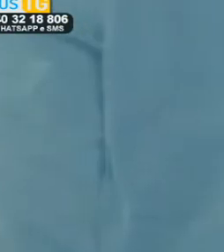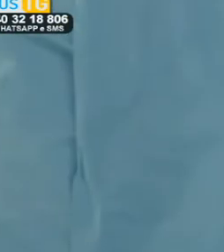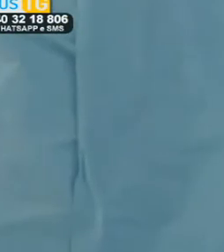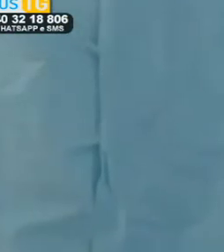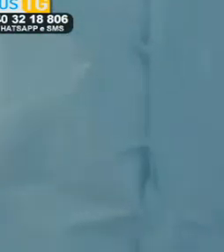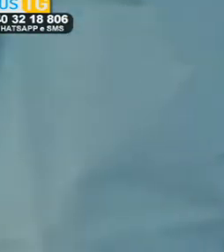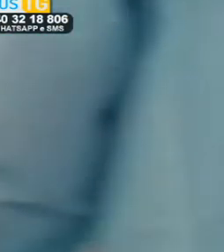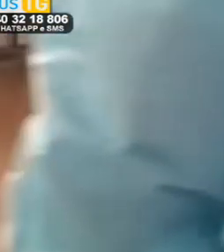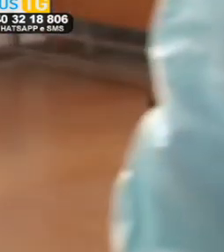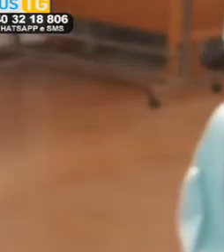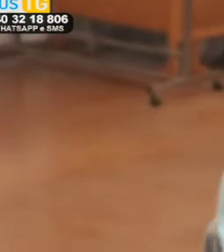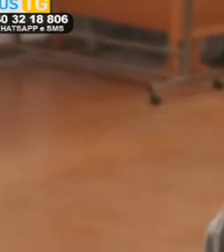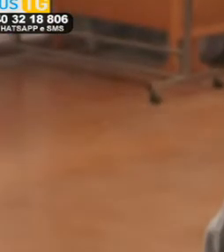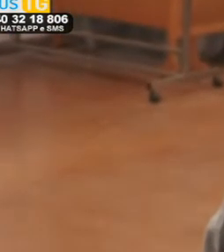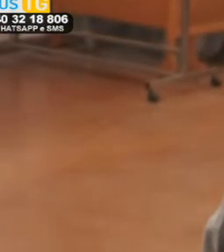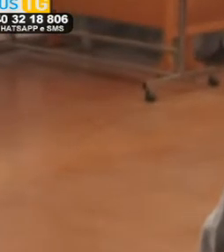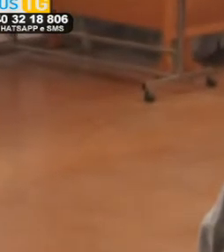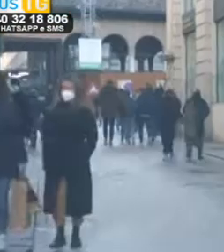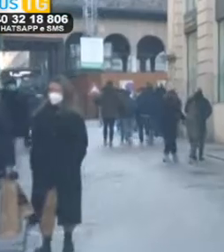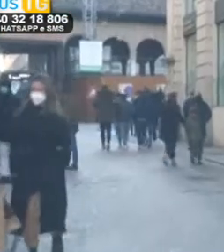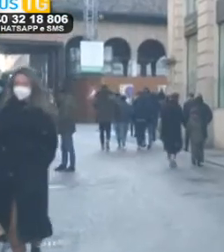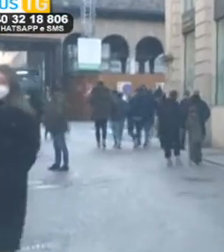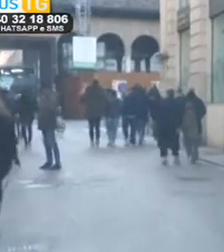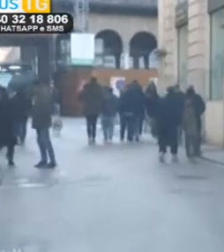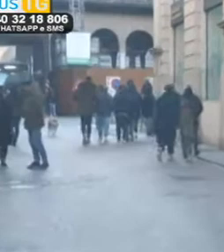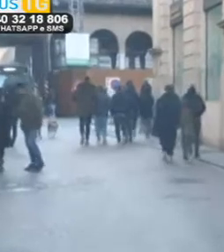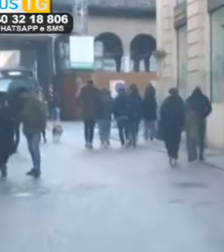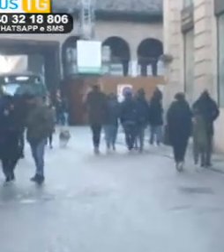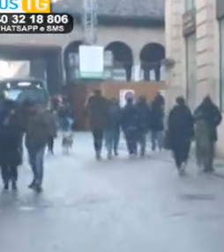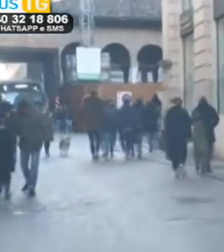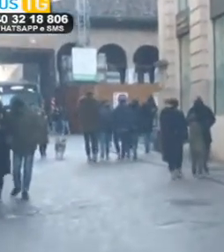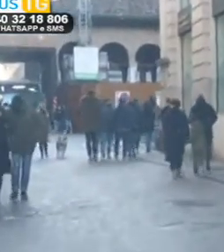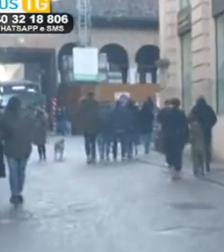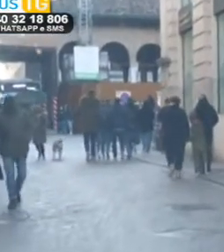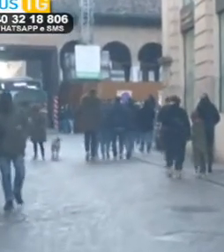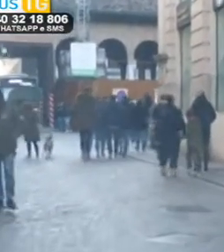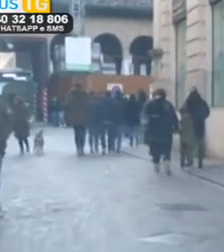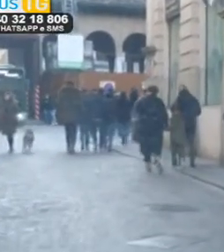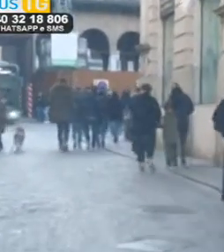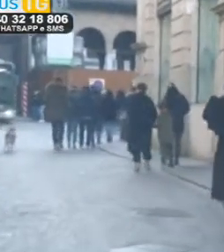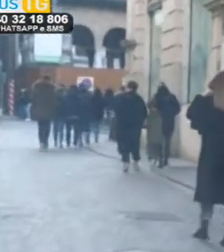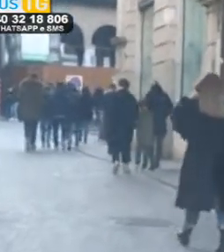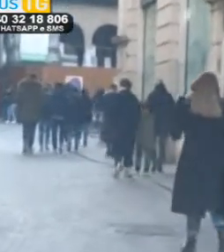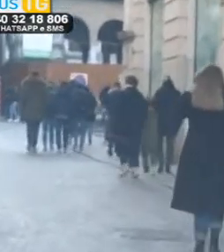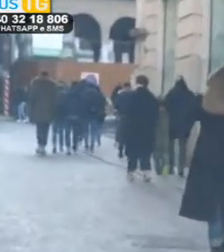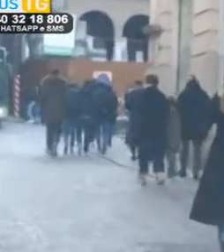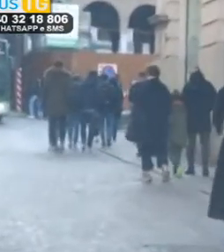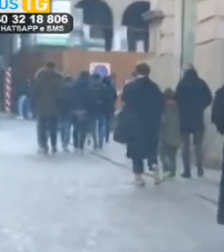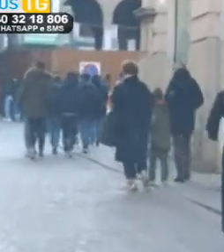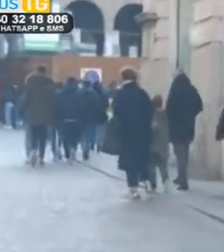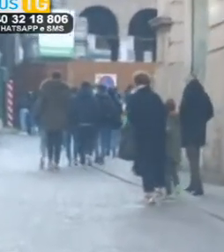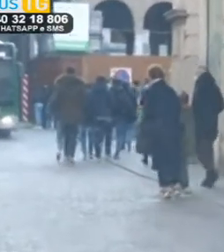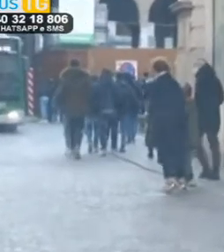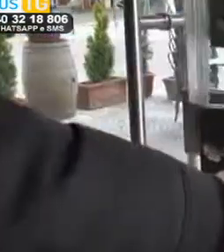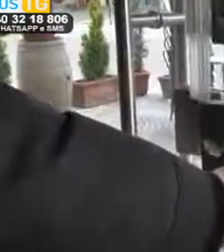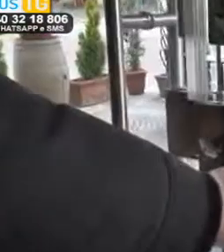con scritto tipo di vaccino e lotto ricevuto. E Zaia oggi è tornato anche sul tema delle riaperture, dopo aver incontrato una delegazione dell'APE